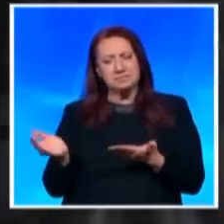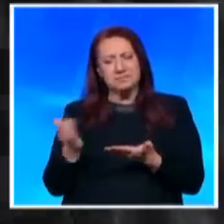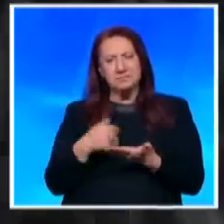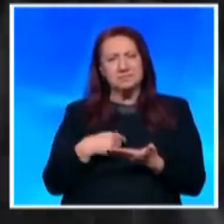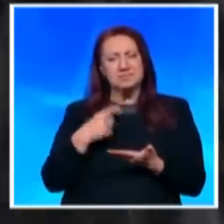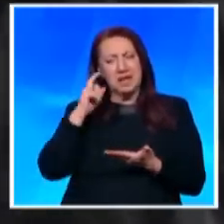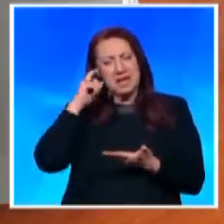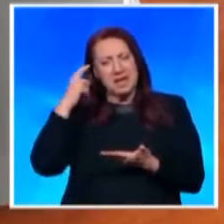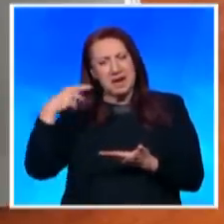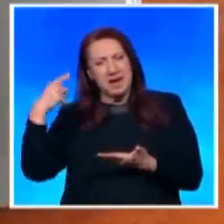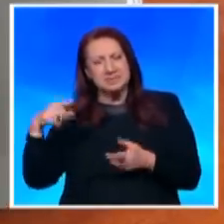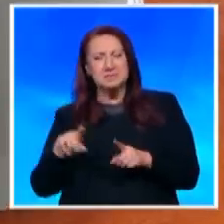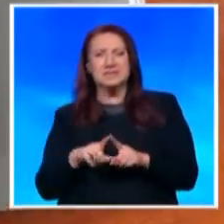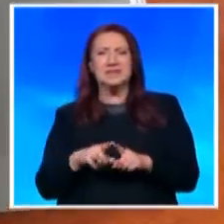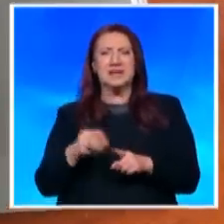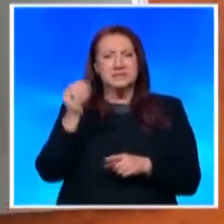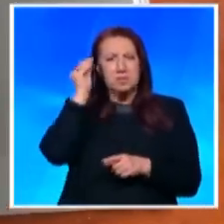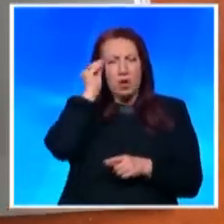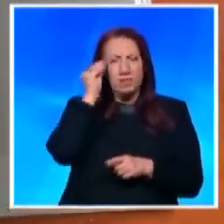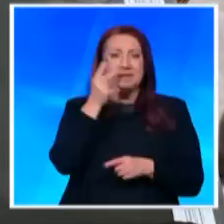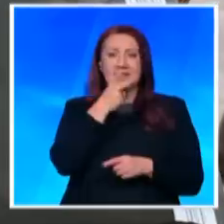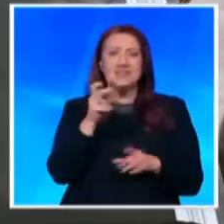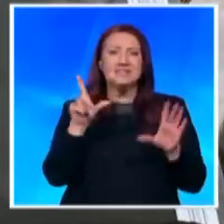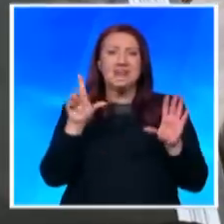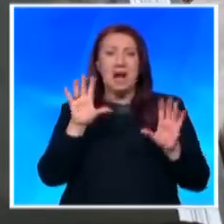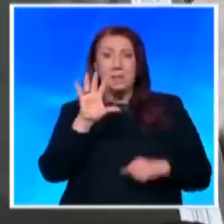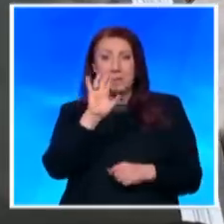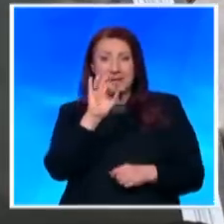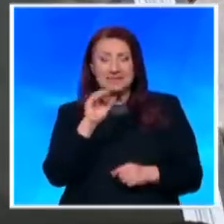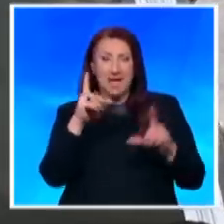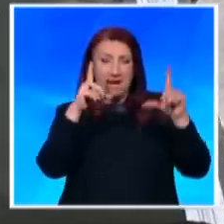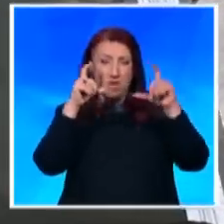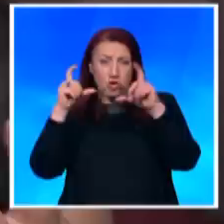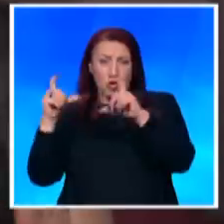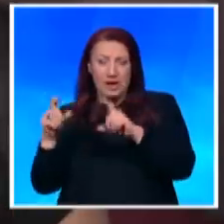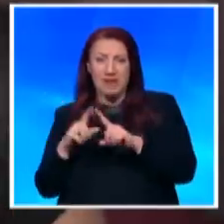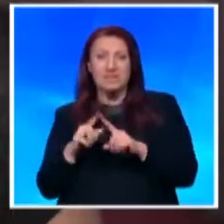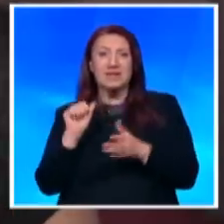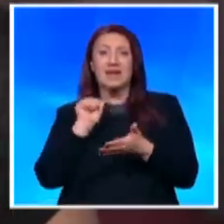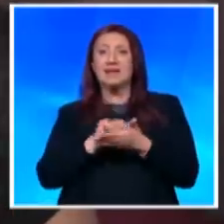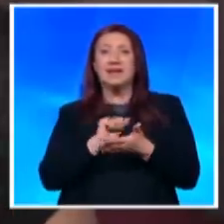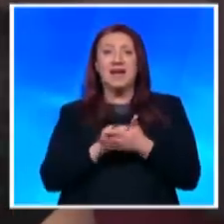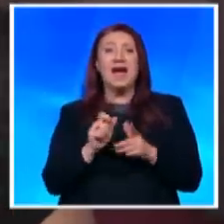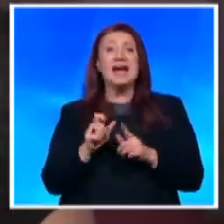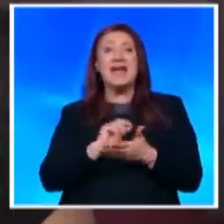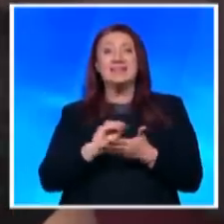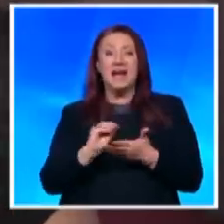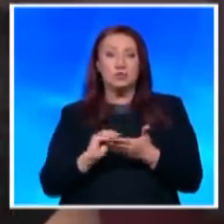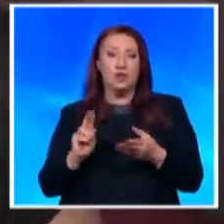спомени и 250 фотографии. Редактор е журналистът Валерия Велева. Мотото на тази книга